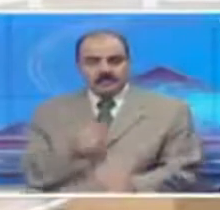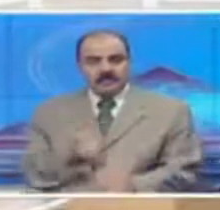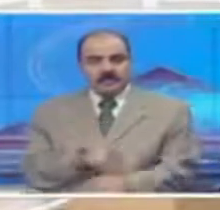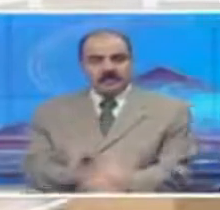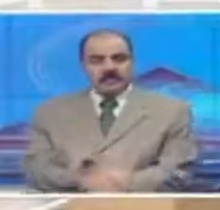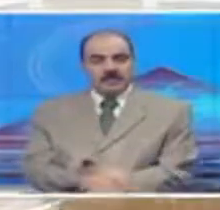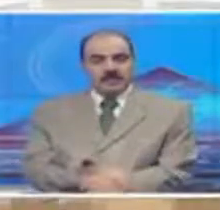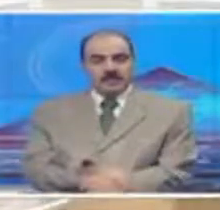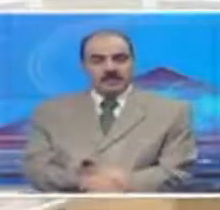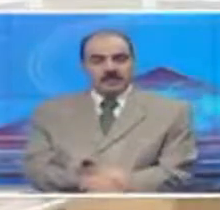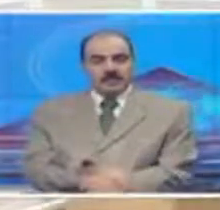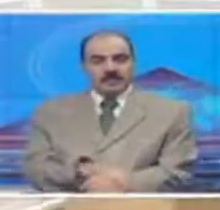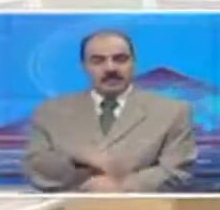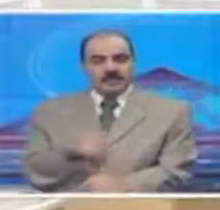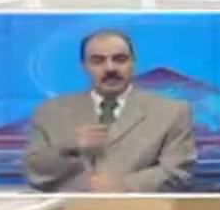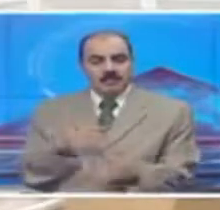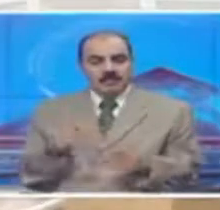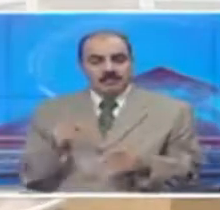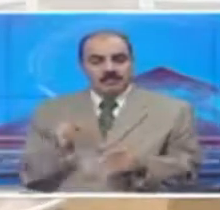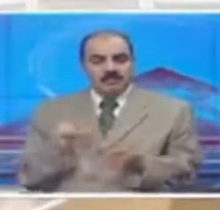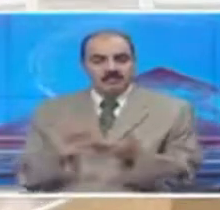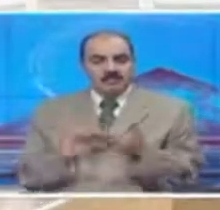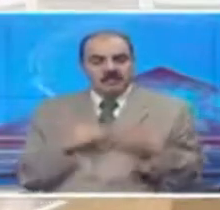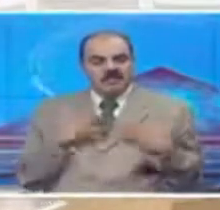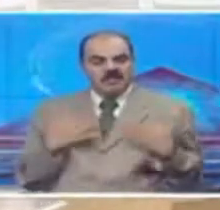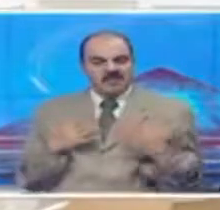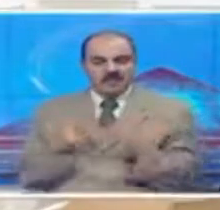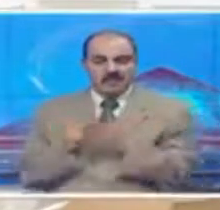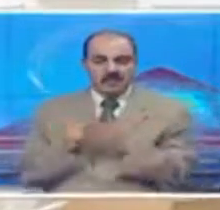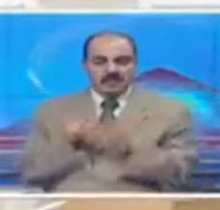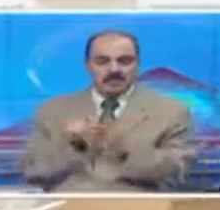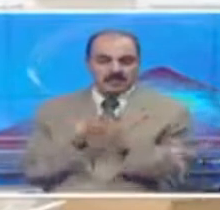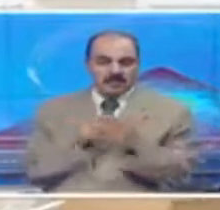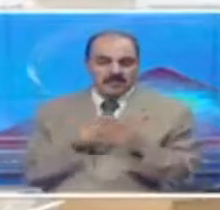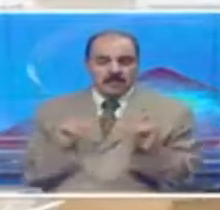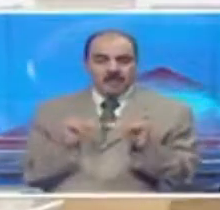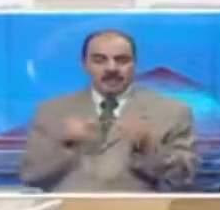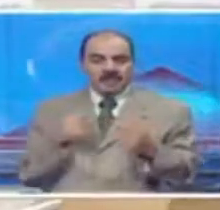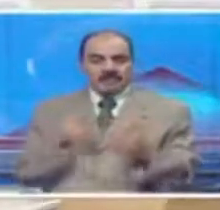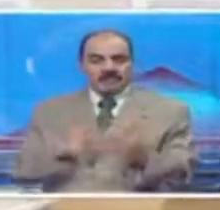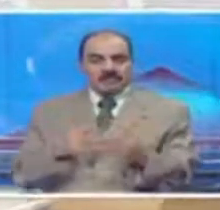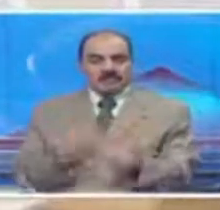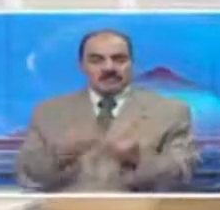كان تميز أكثر من خلال سهولة تسجيل في الموقع الإلكتروني ورفع